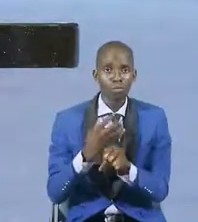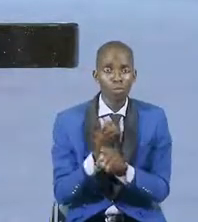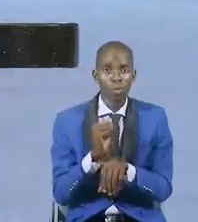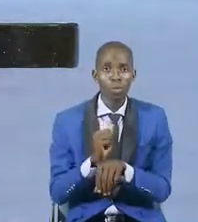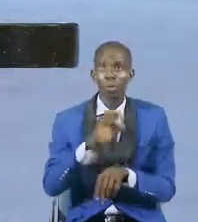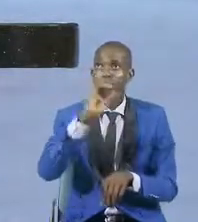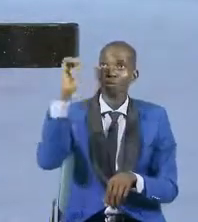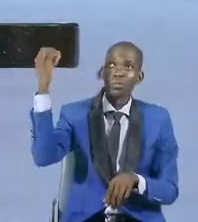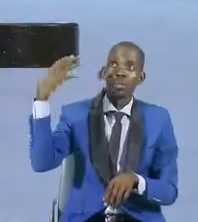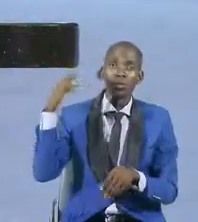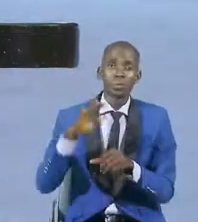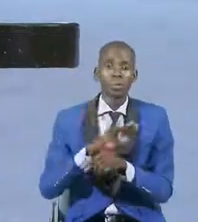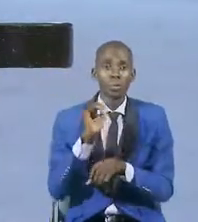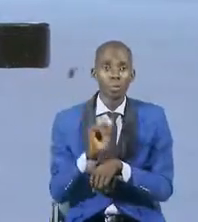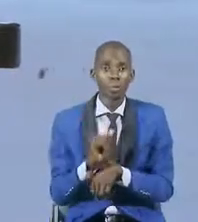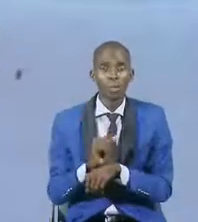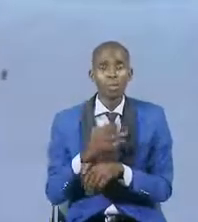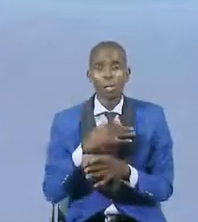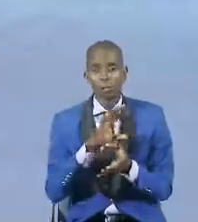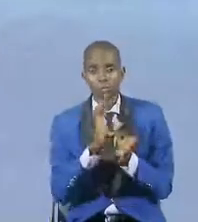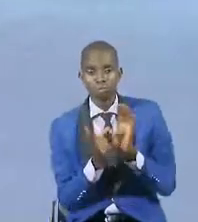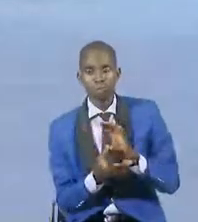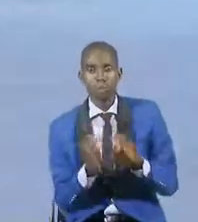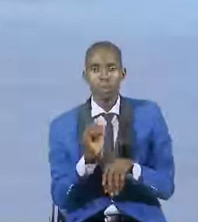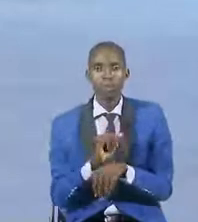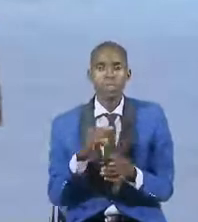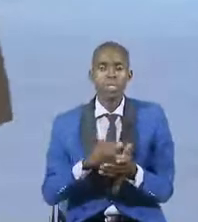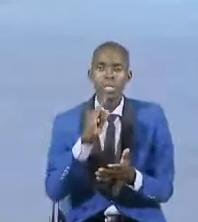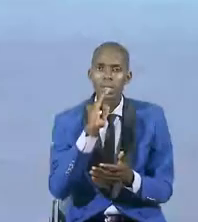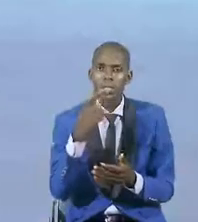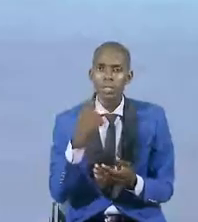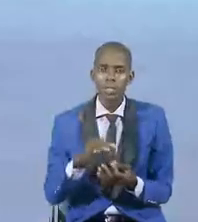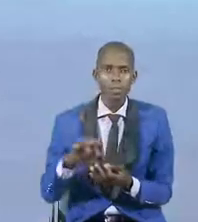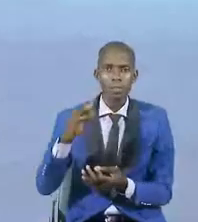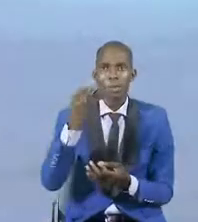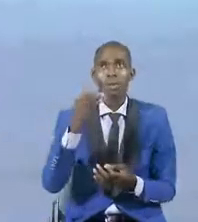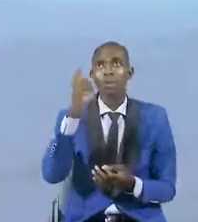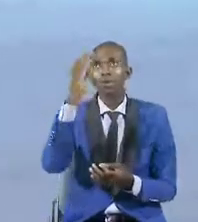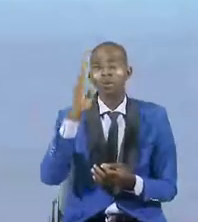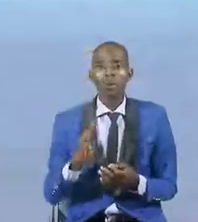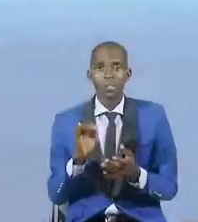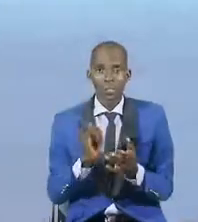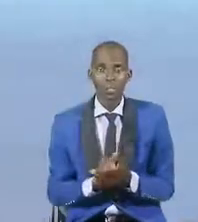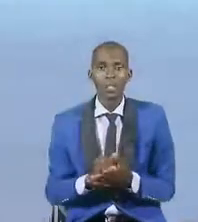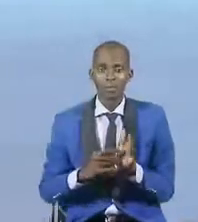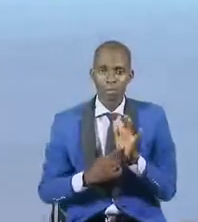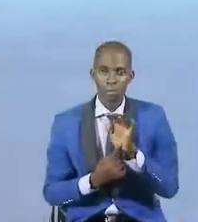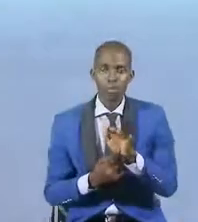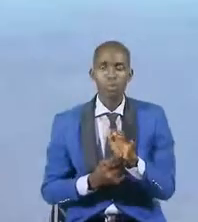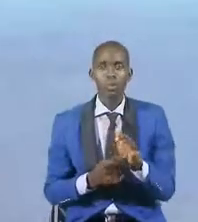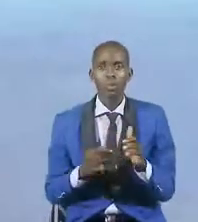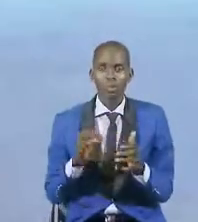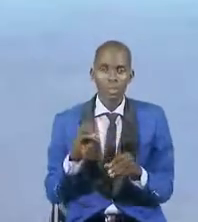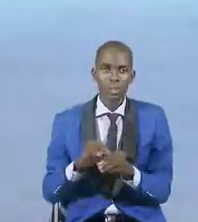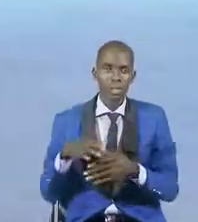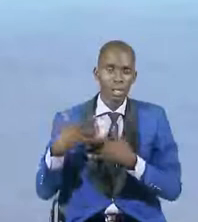créatrice, l'œuvre gracieuse, l'œuvre de conversion. C'est l'Esprit de Dieu qui rend témoignage au